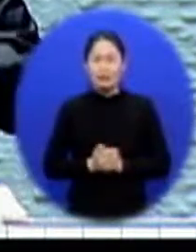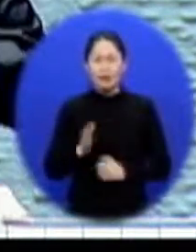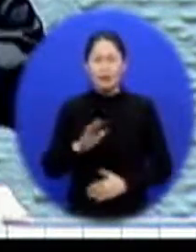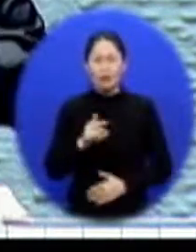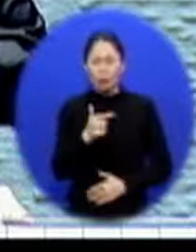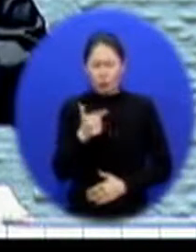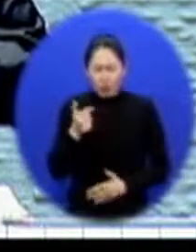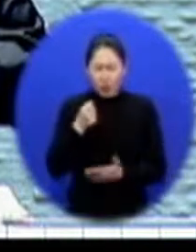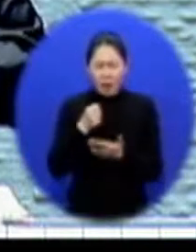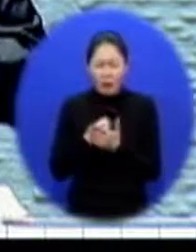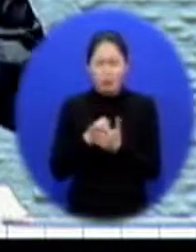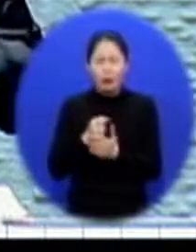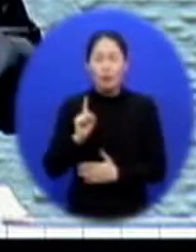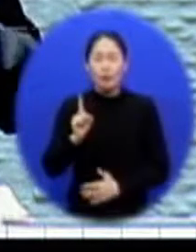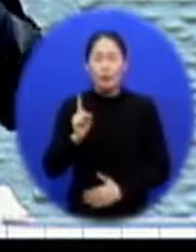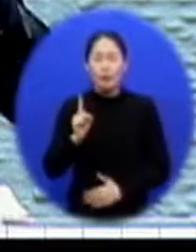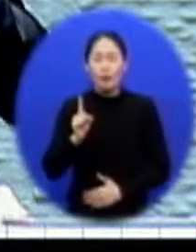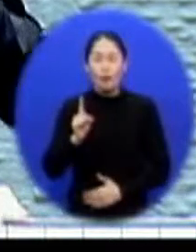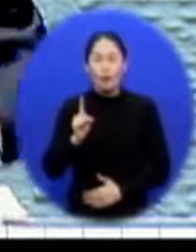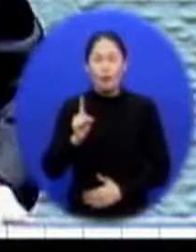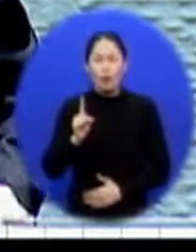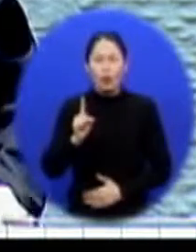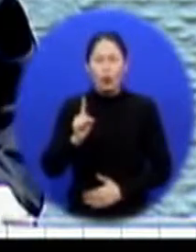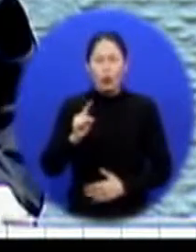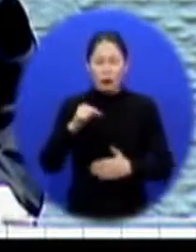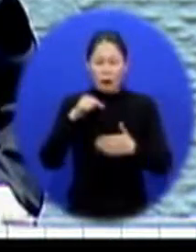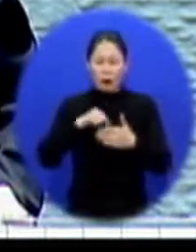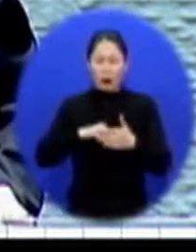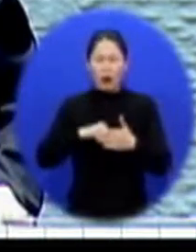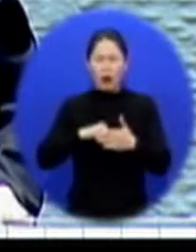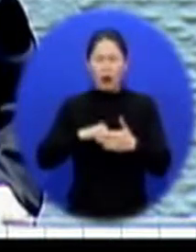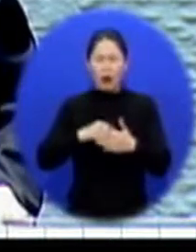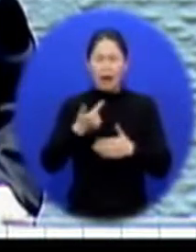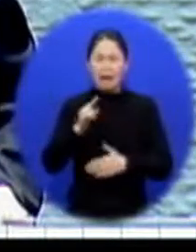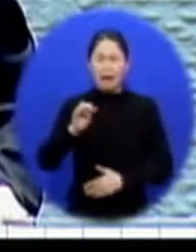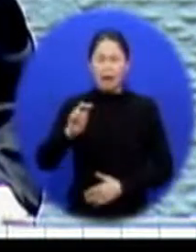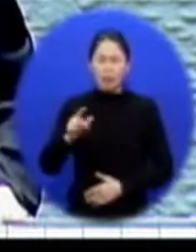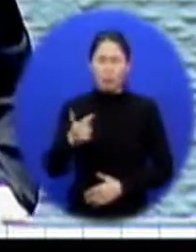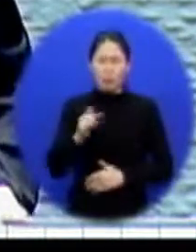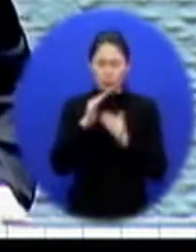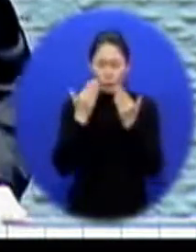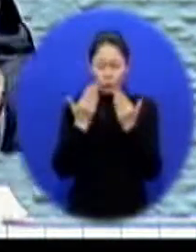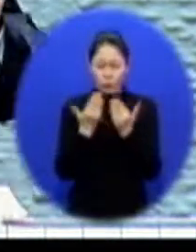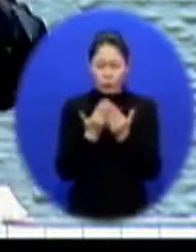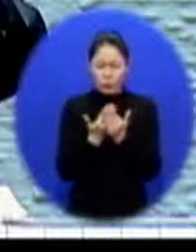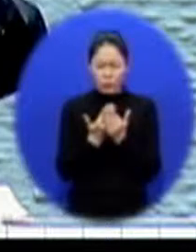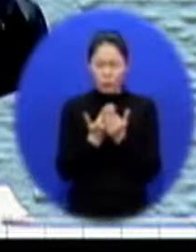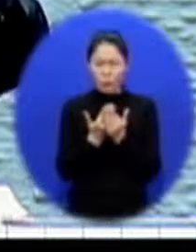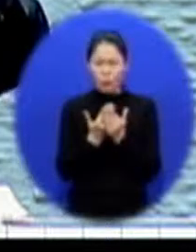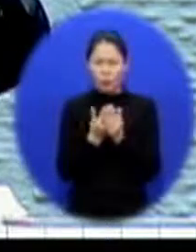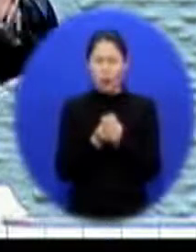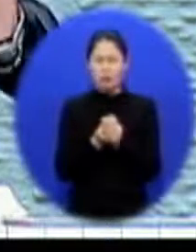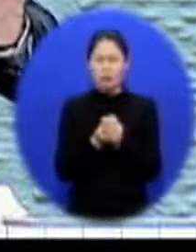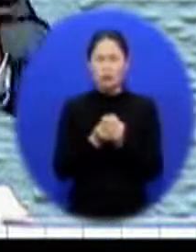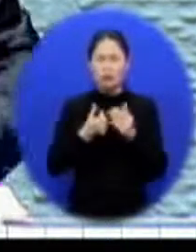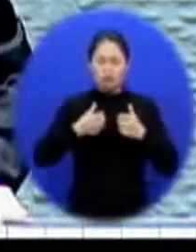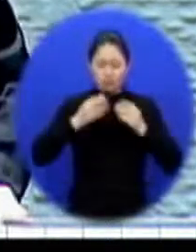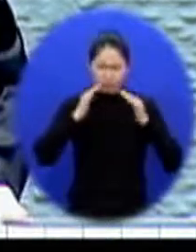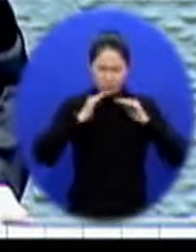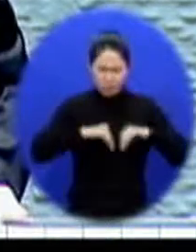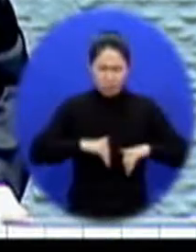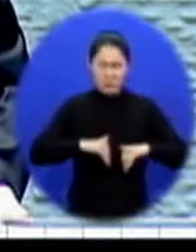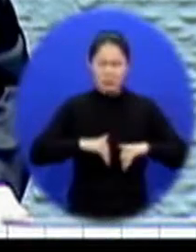왜 너무 안타까운 것이 그 내면이 다 무너져 있었어요 한결같이 그렇게 삶이다 내쪽으로